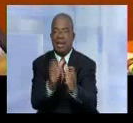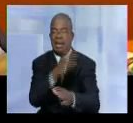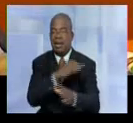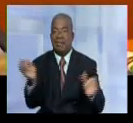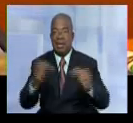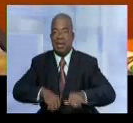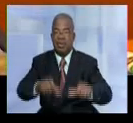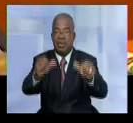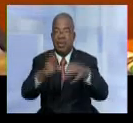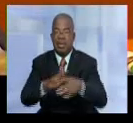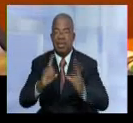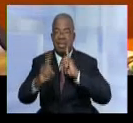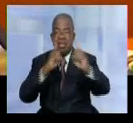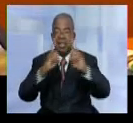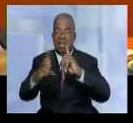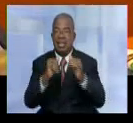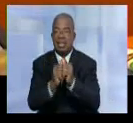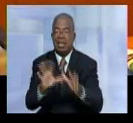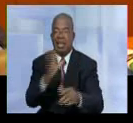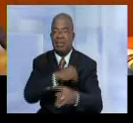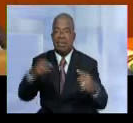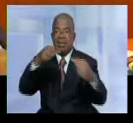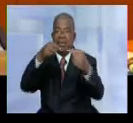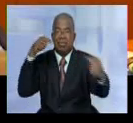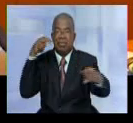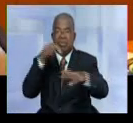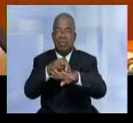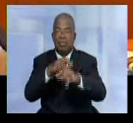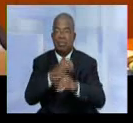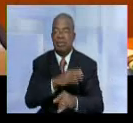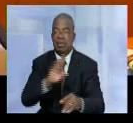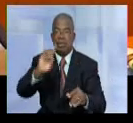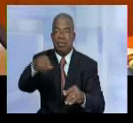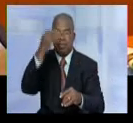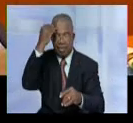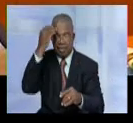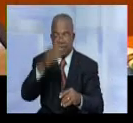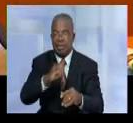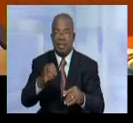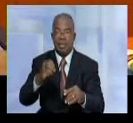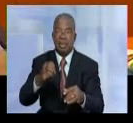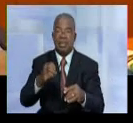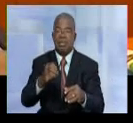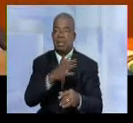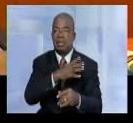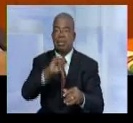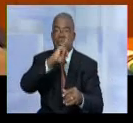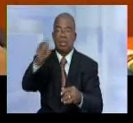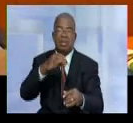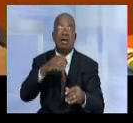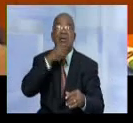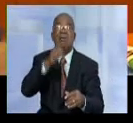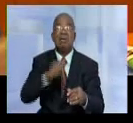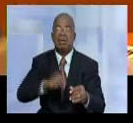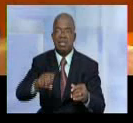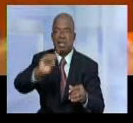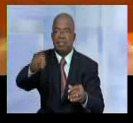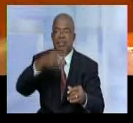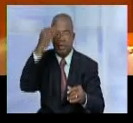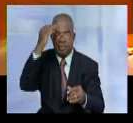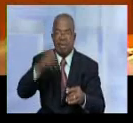poursuite du dialogue avec l'opposition. Le Premier ministre Jeannot Ahoussou-Kouadio,